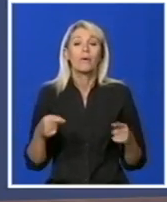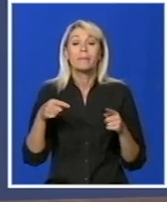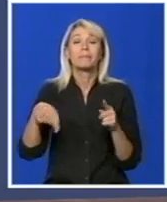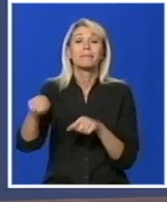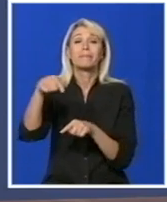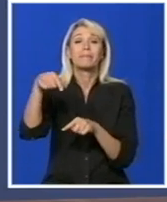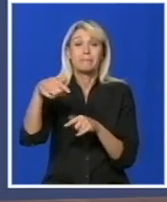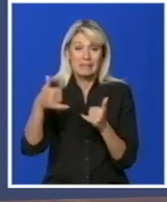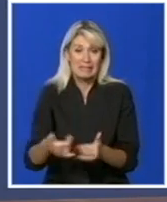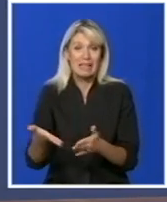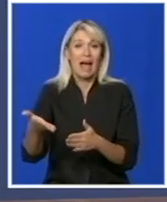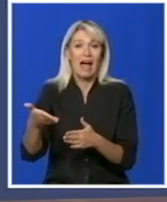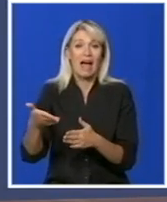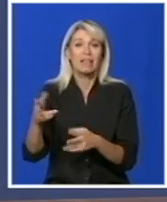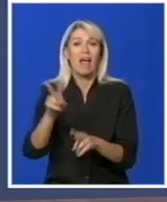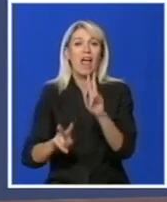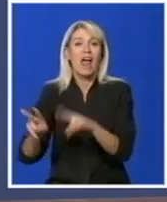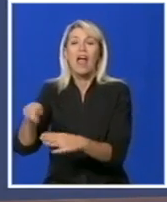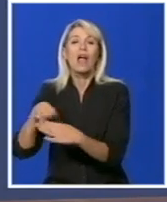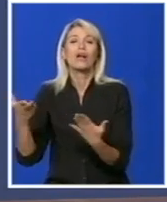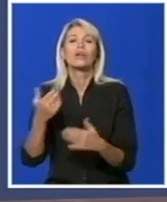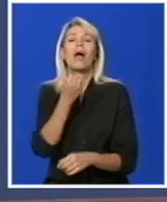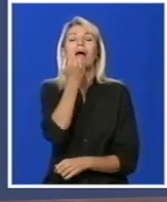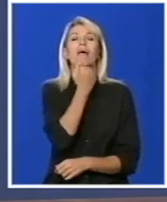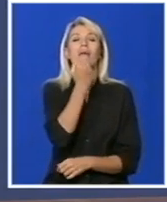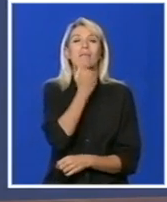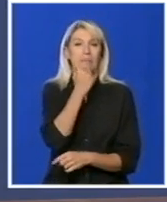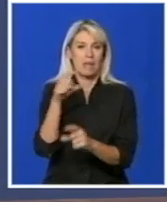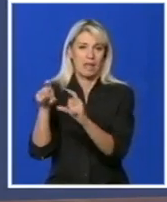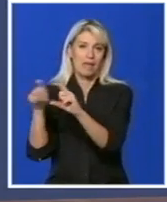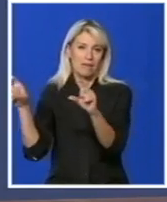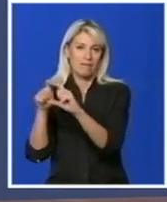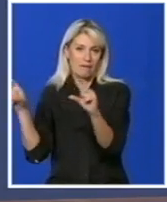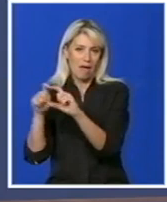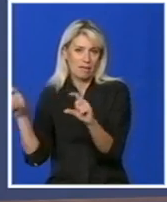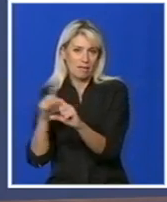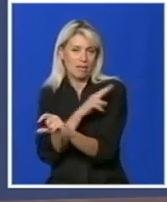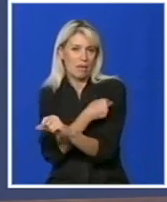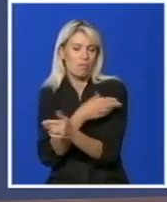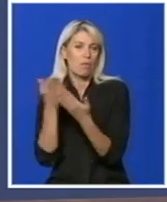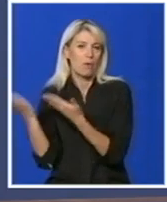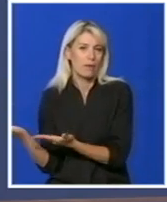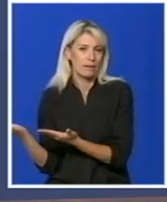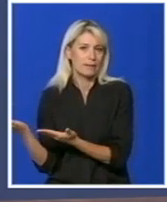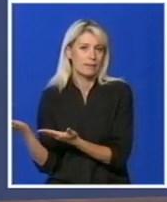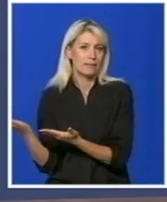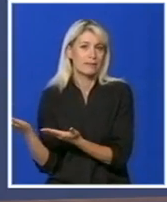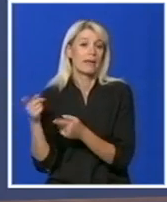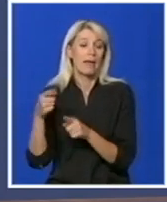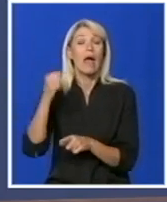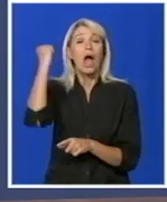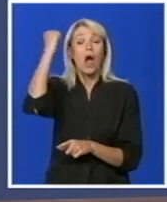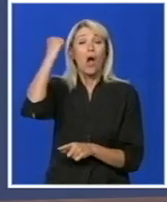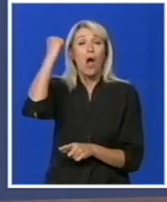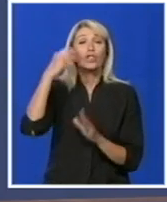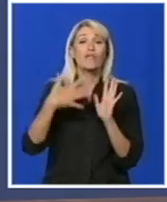leče najviše u privatnim zdravstvenim ustanovama i na Kosovu i